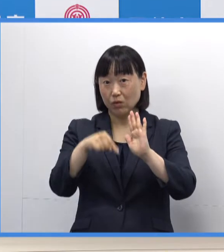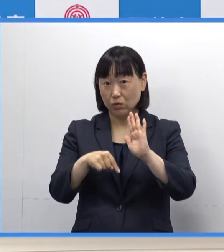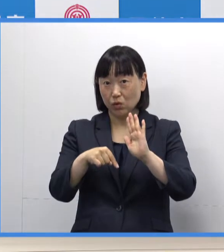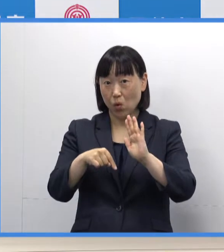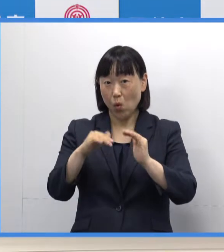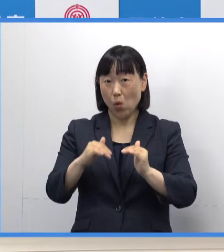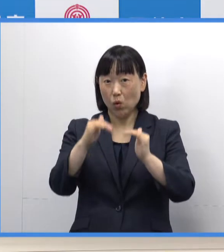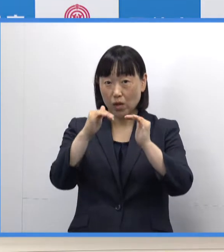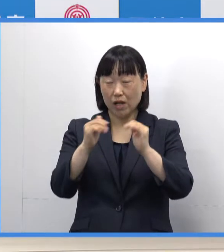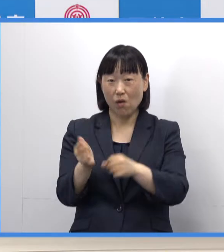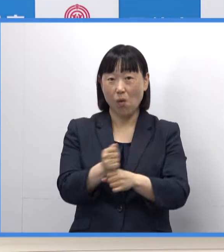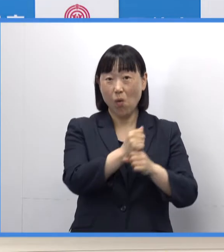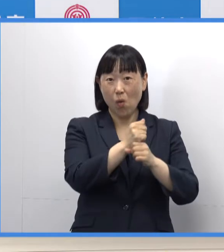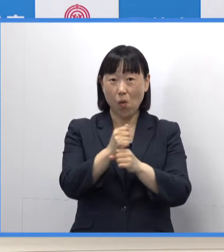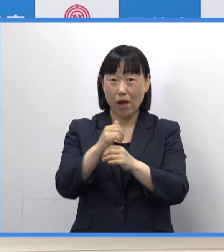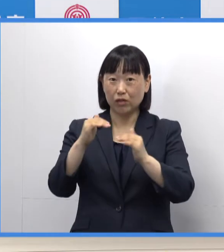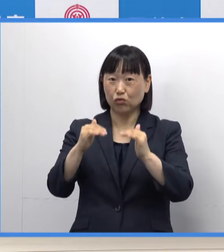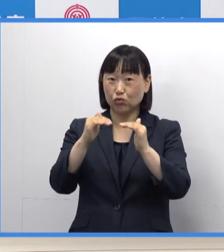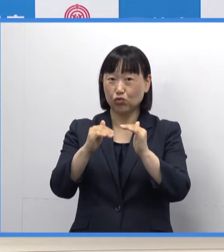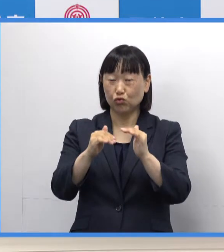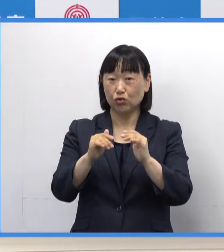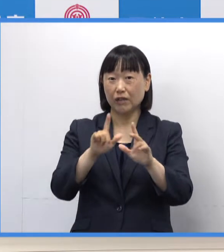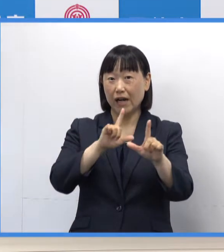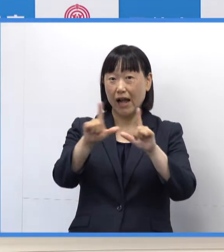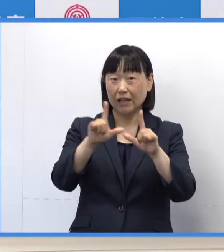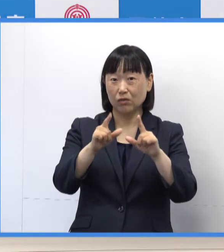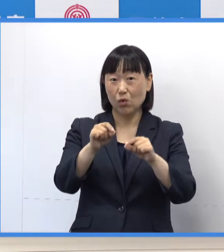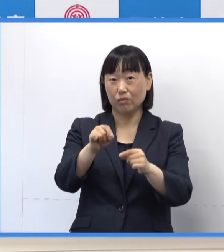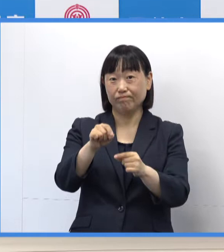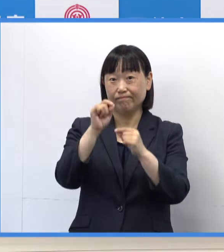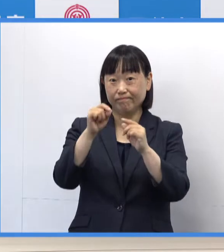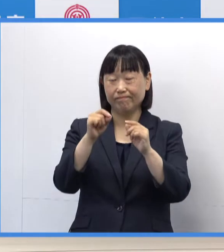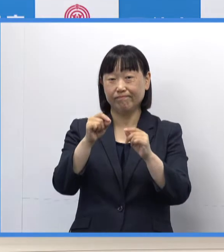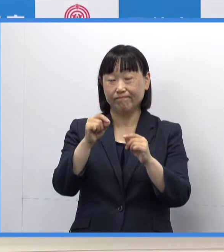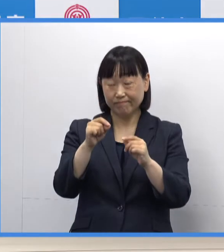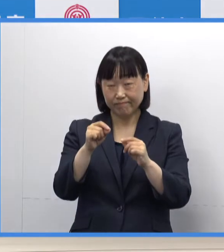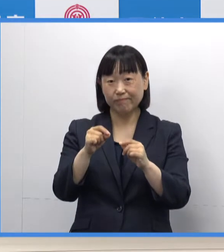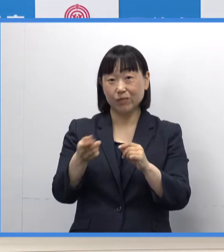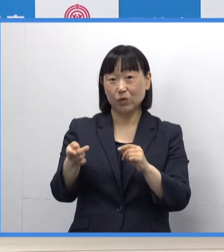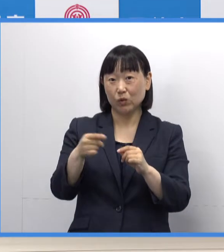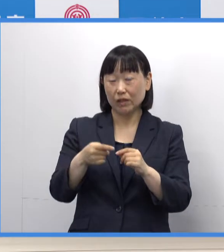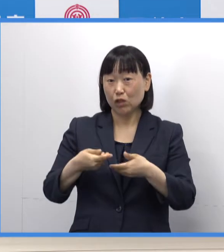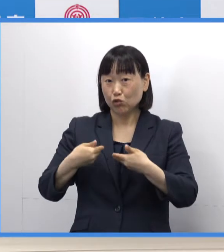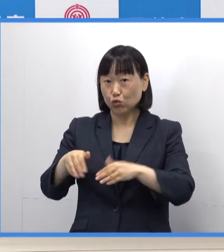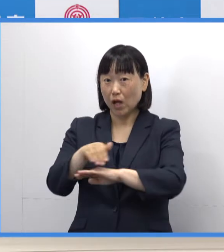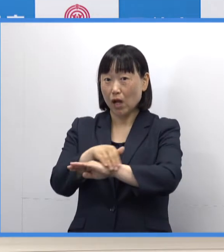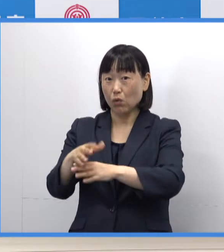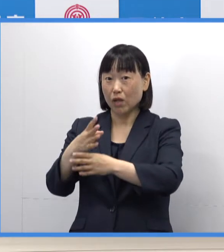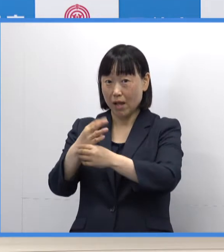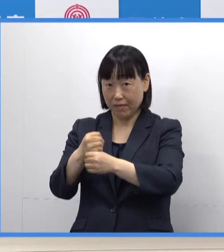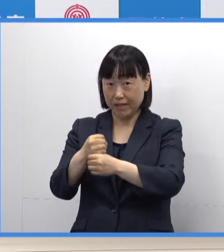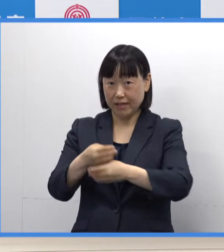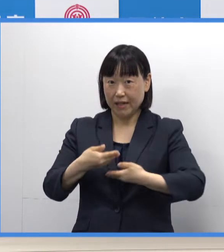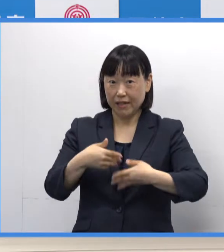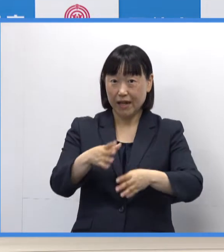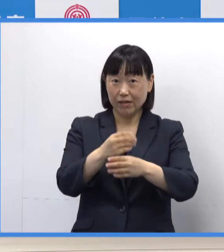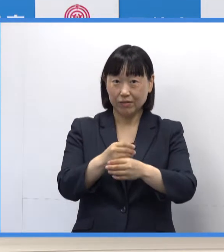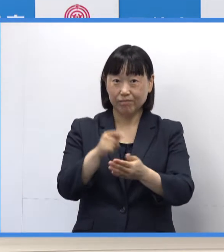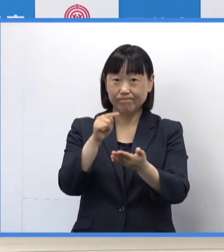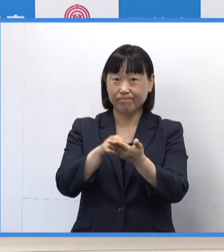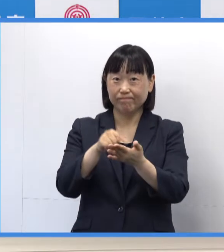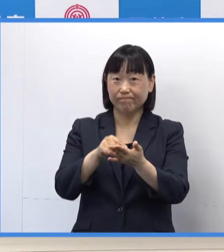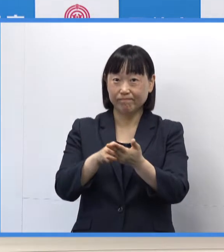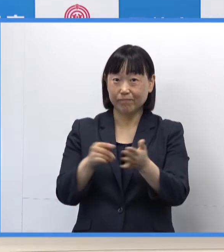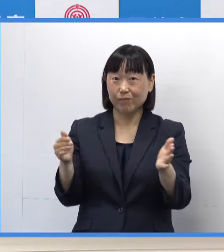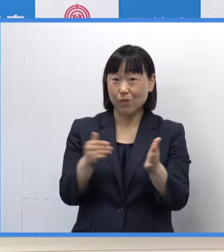子育て応援すくすく LINE を選択、お子さんの出産予定日や生年月日を入力した